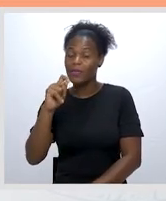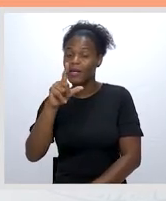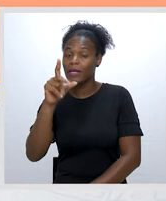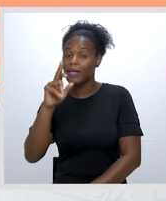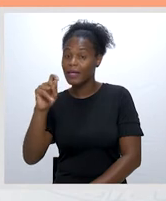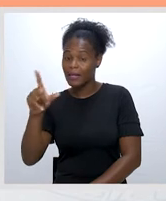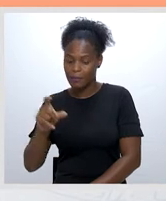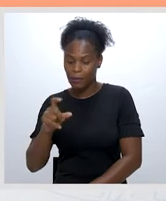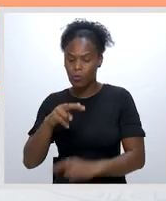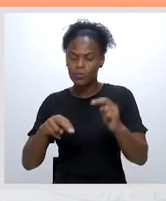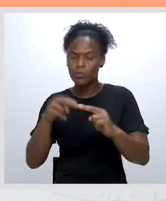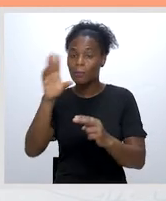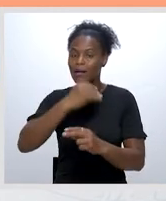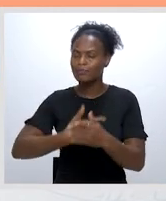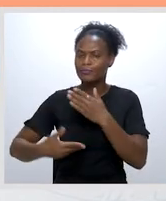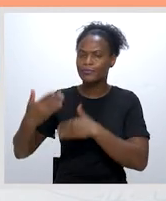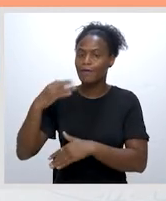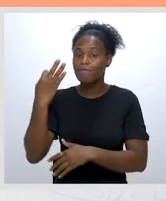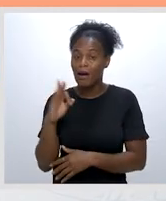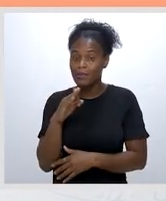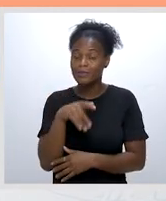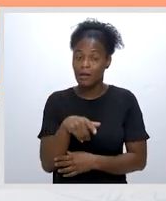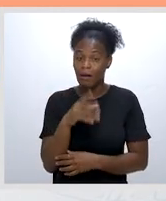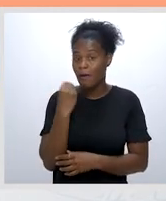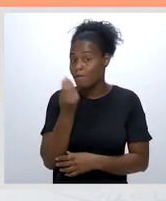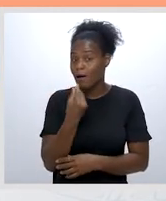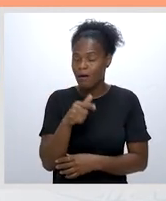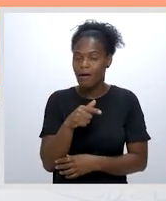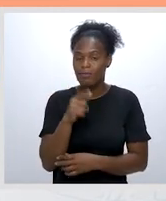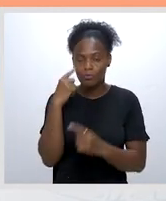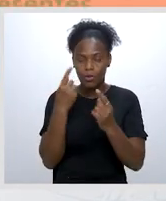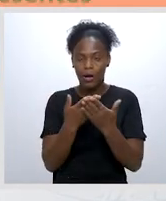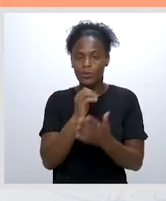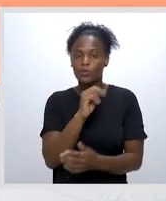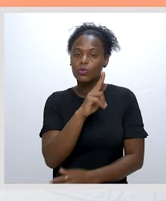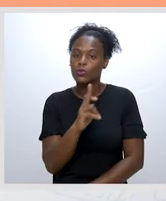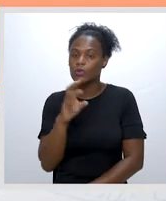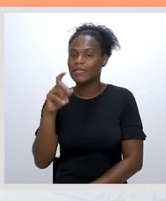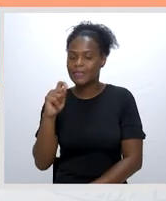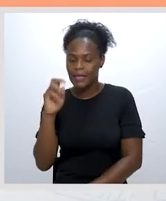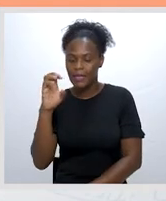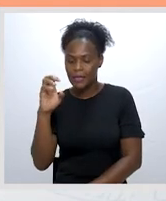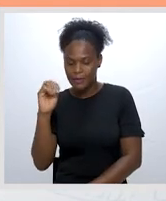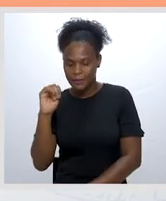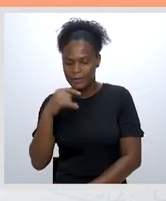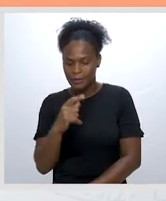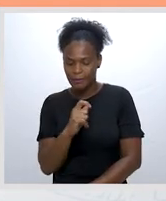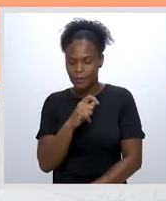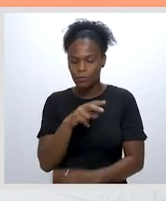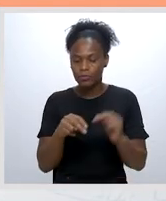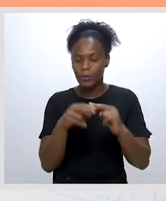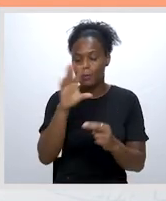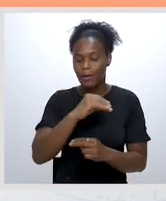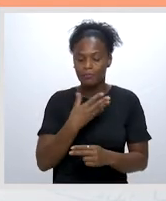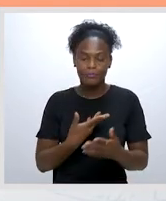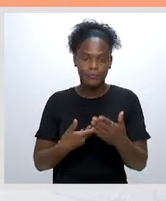plus célèbres de France sont représentés sur ce site. Donc, cela correspond, les monuments les plus